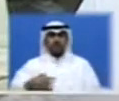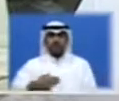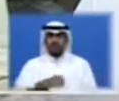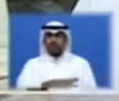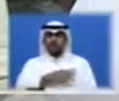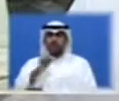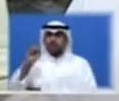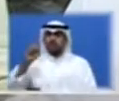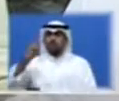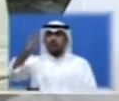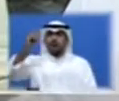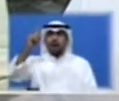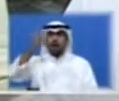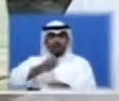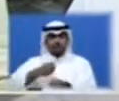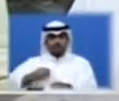السنوات الماضية،